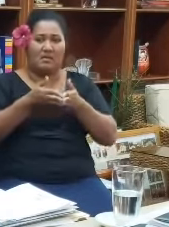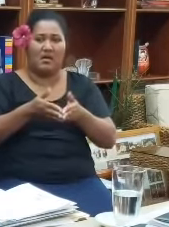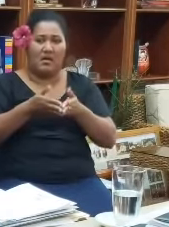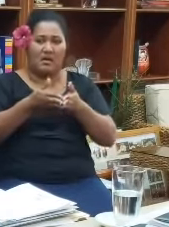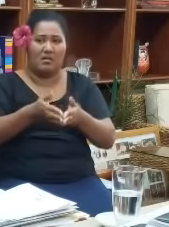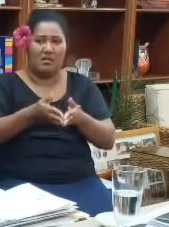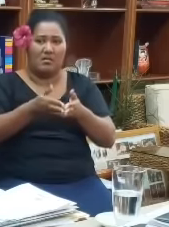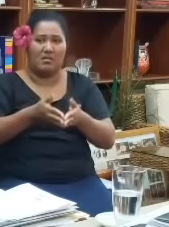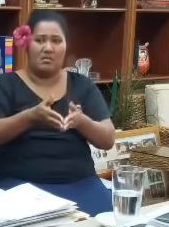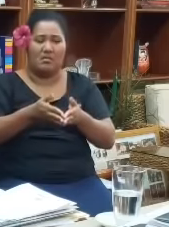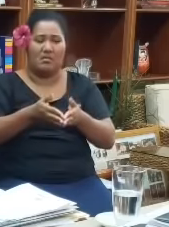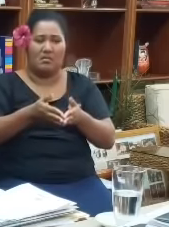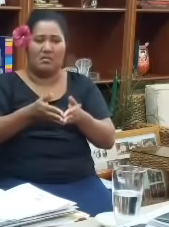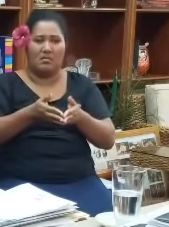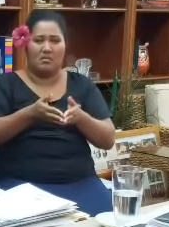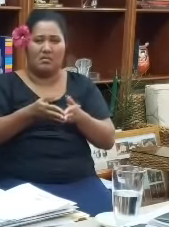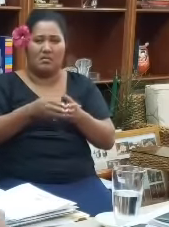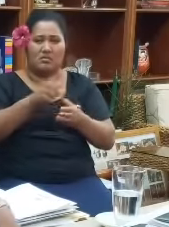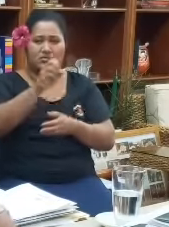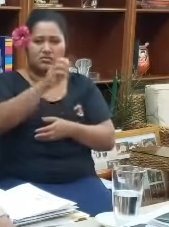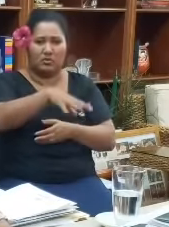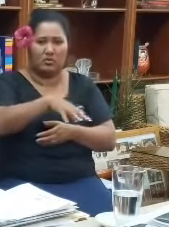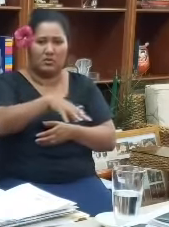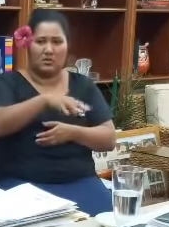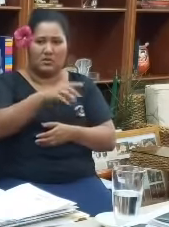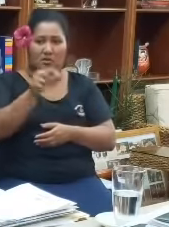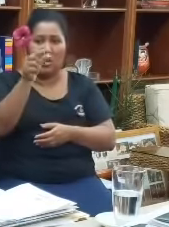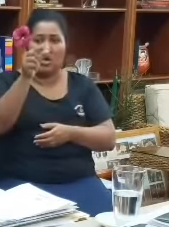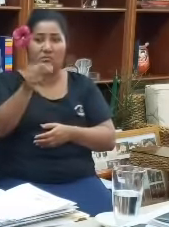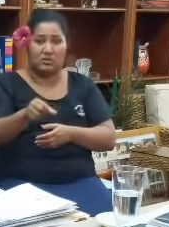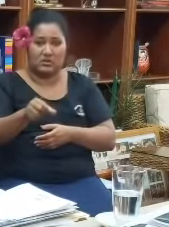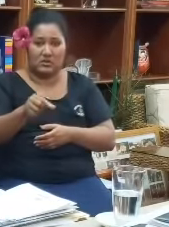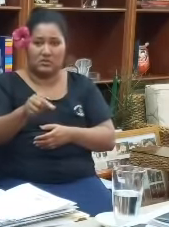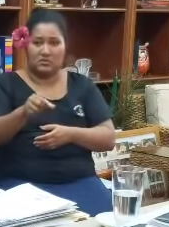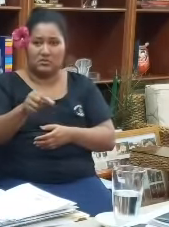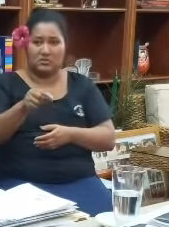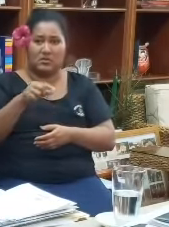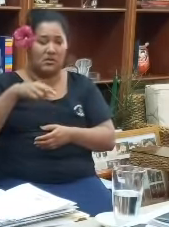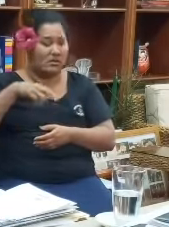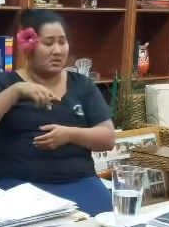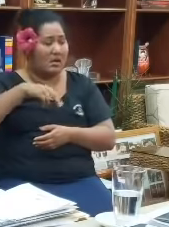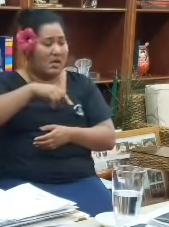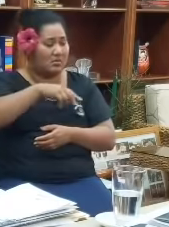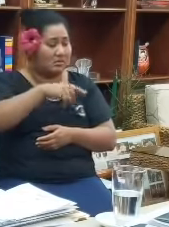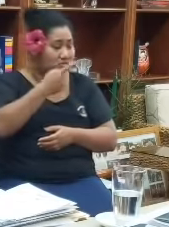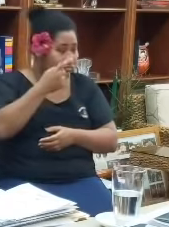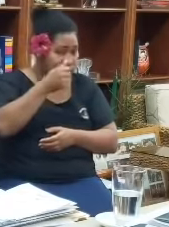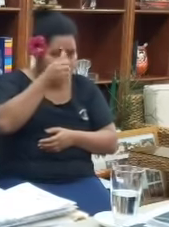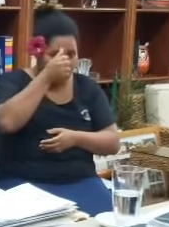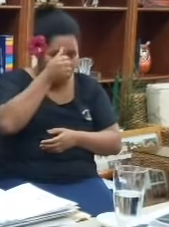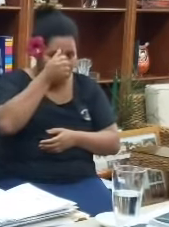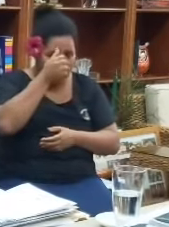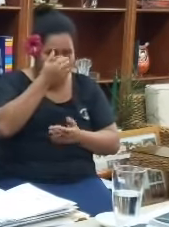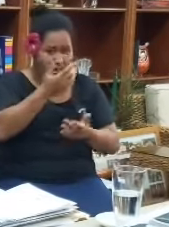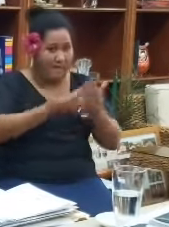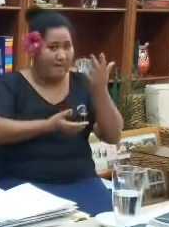e lo keiki mai sa kelike. Ya nga lo kule o tangata le ni la unga ilo le yare. Ya le avu ili pava o